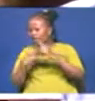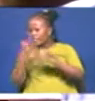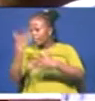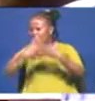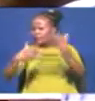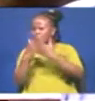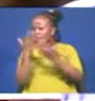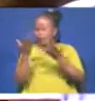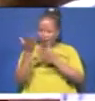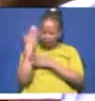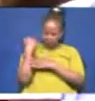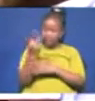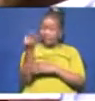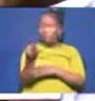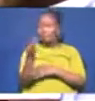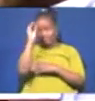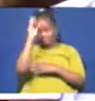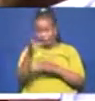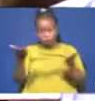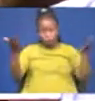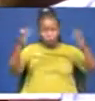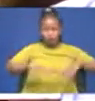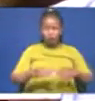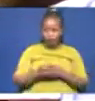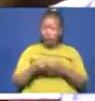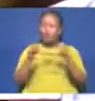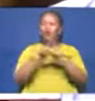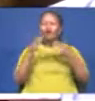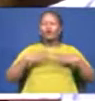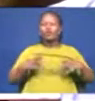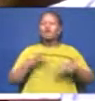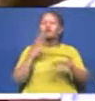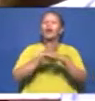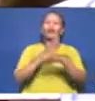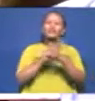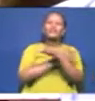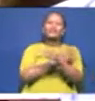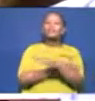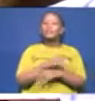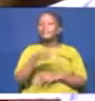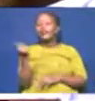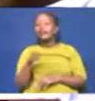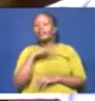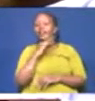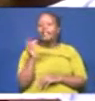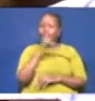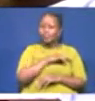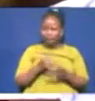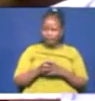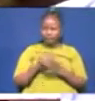miezi 3-4 hapa Kiambu kuporomoka na watu wanapata majeraha na wengine kuwaga, nasema hiyo